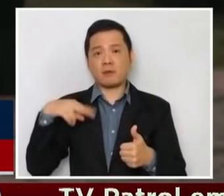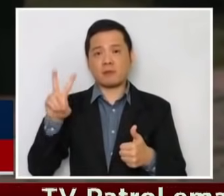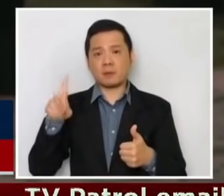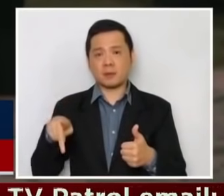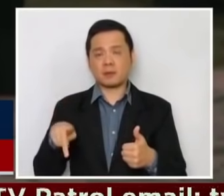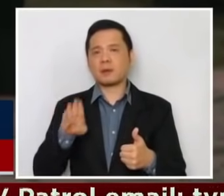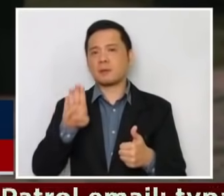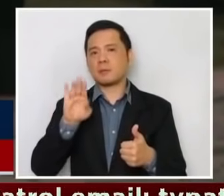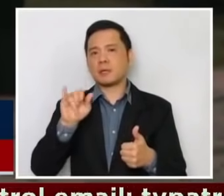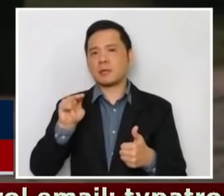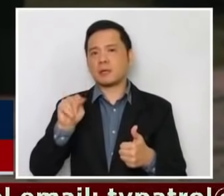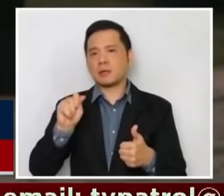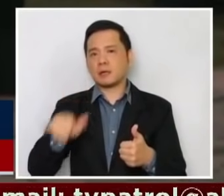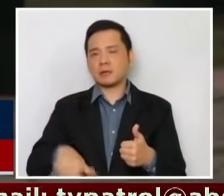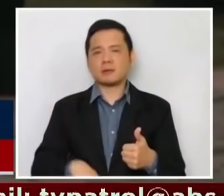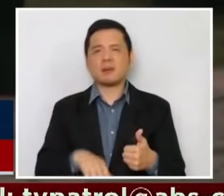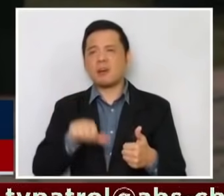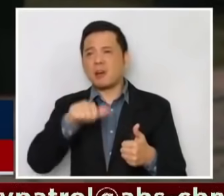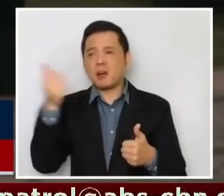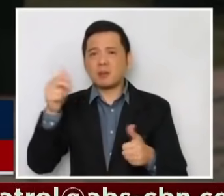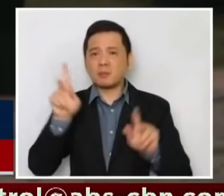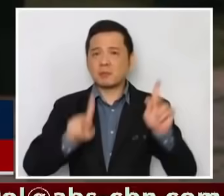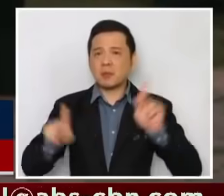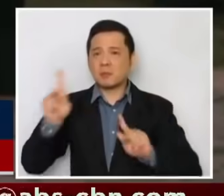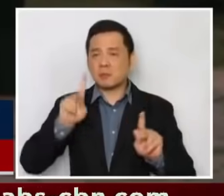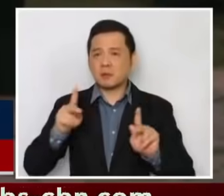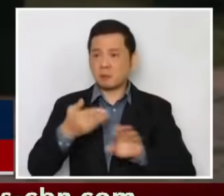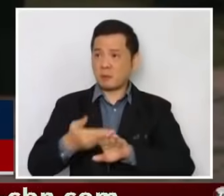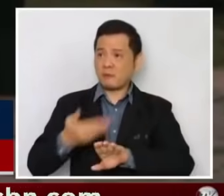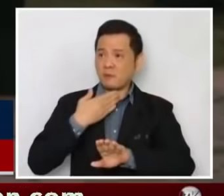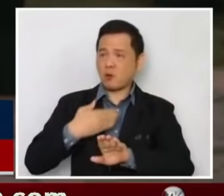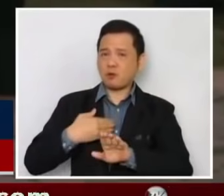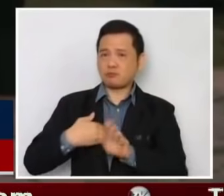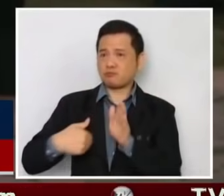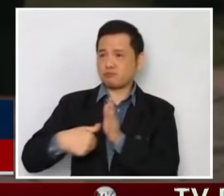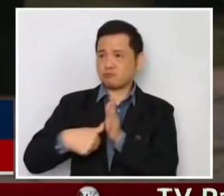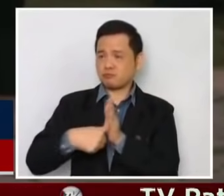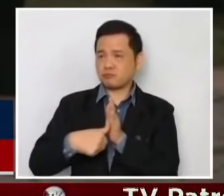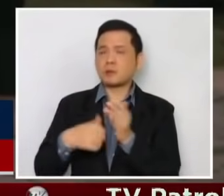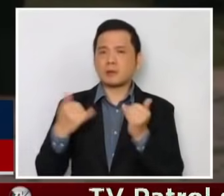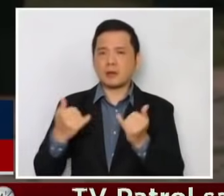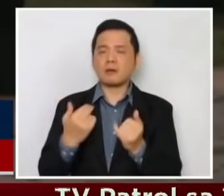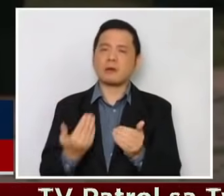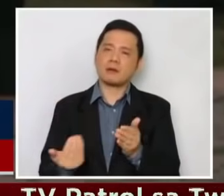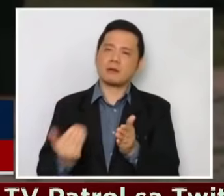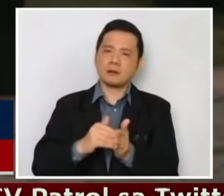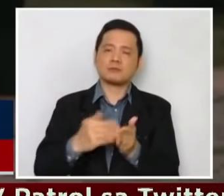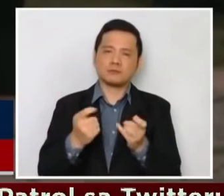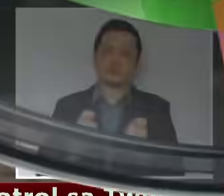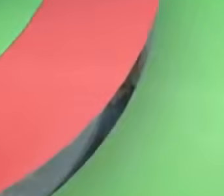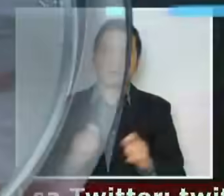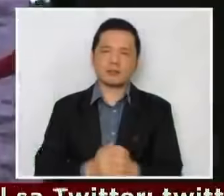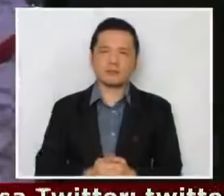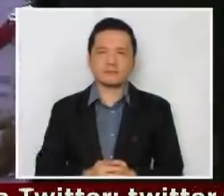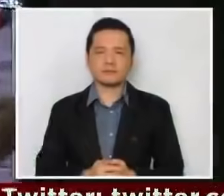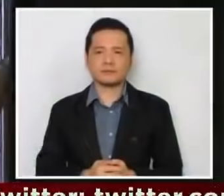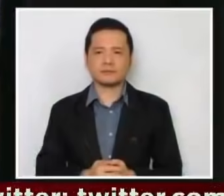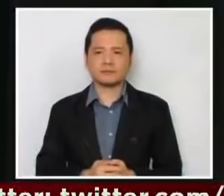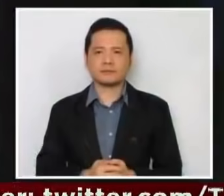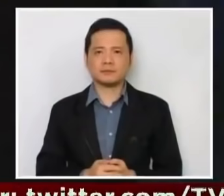Jejomar Binay. Meron din namang iba na dati nang tumakbo, nabigo at muling susubok.